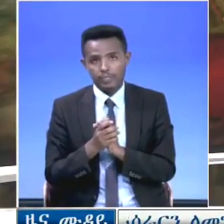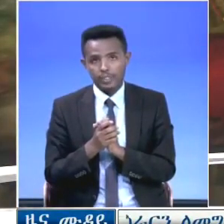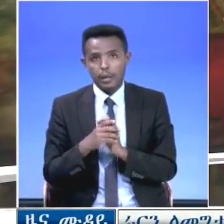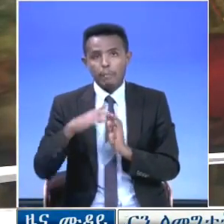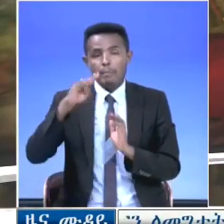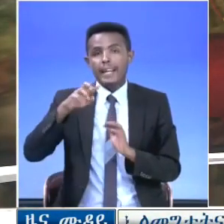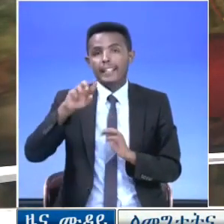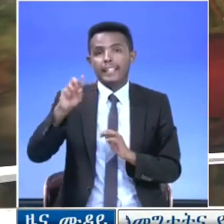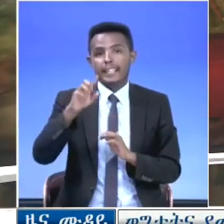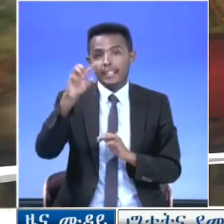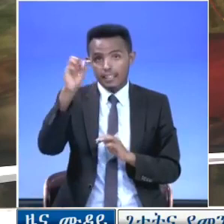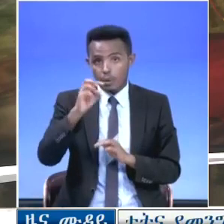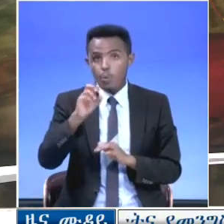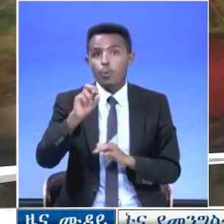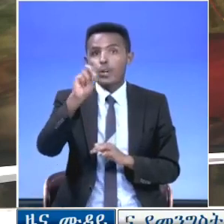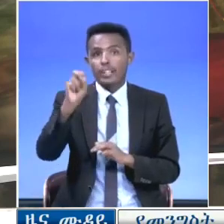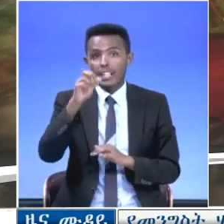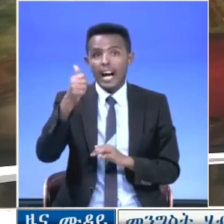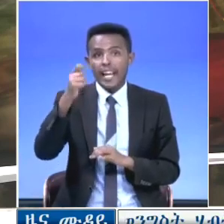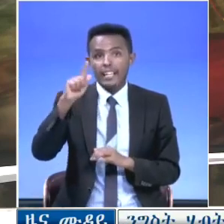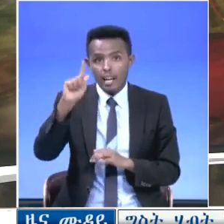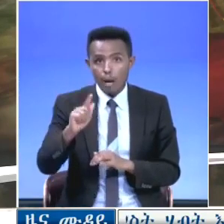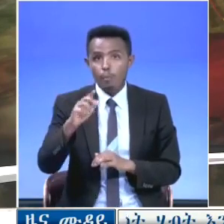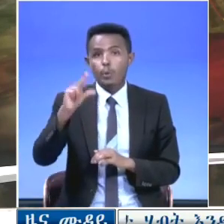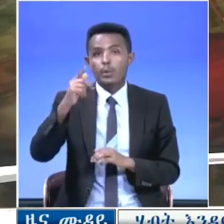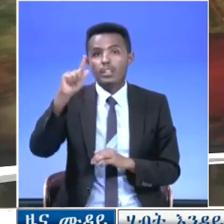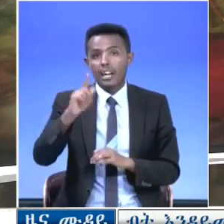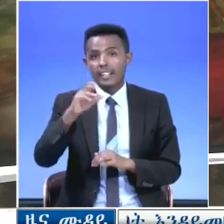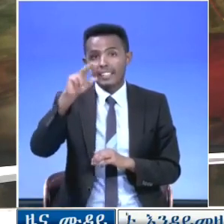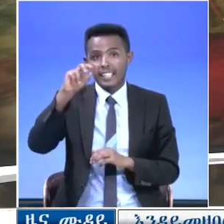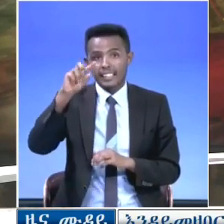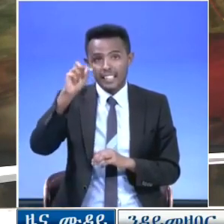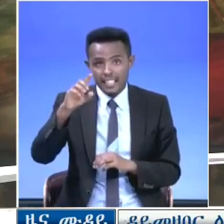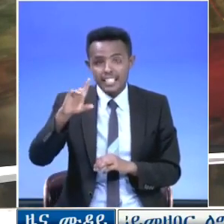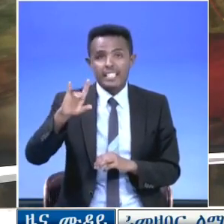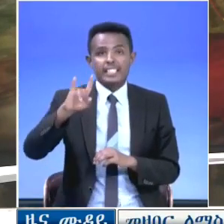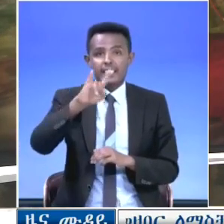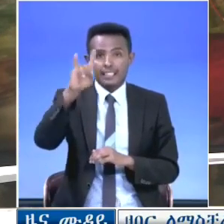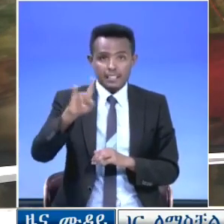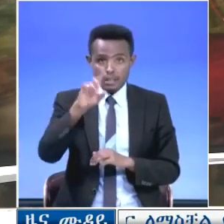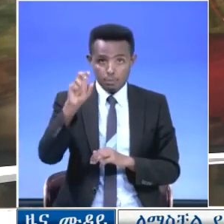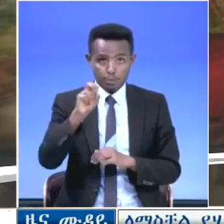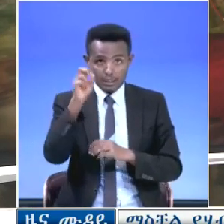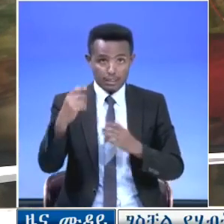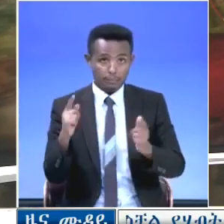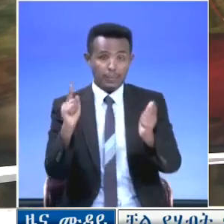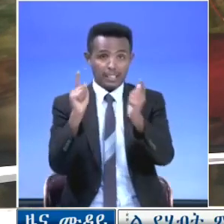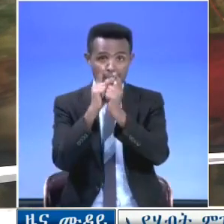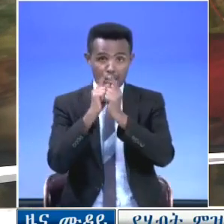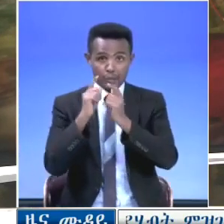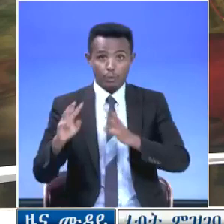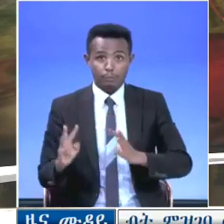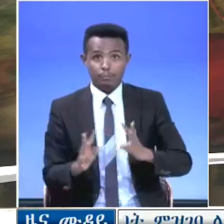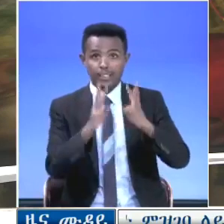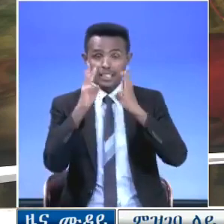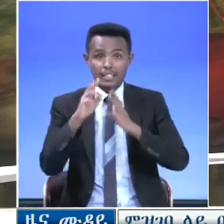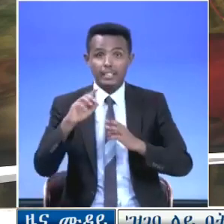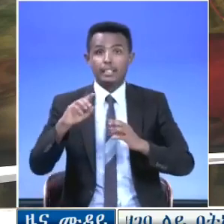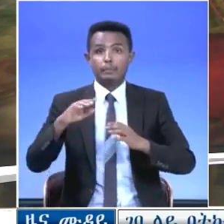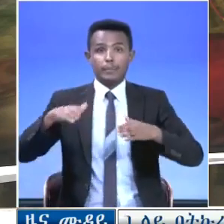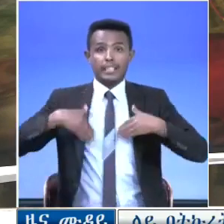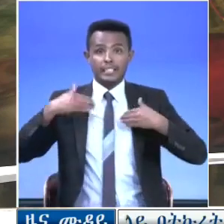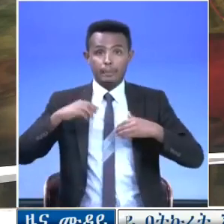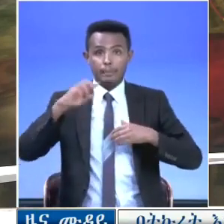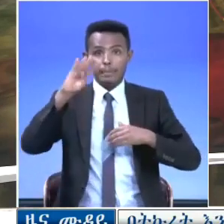መቄት ወረዳን ከአይና ቡግናና ተከዜ ወረዳዎች የሚያገናኘው የመንገድ ግንባታ በመጀመሩ መደስታቸውን የመቄት ወረዳ ኗሪዎች